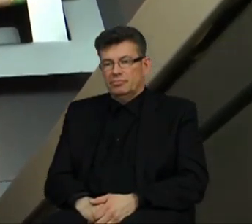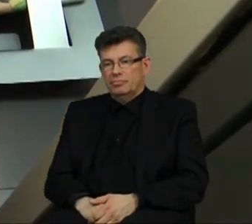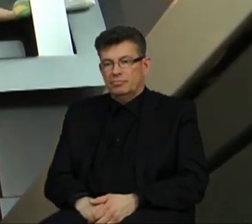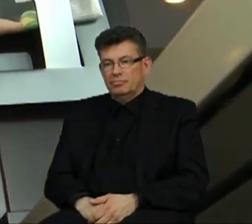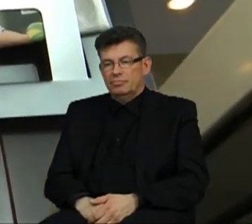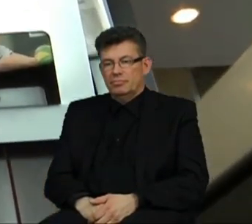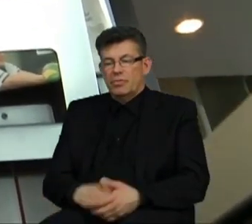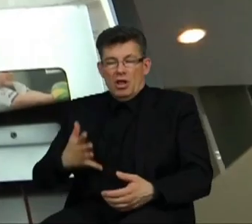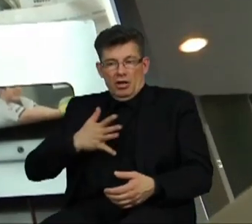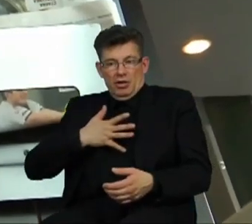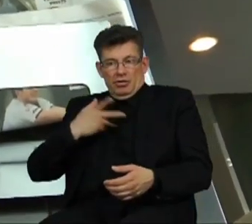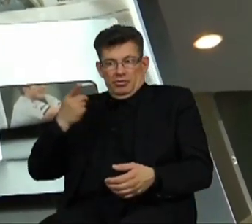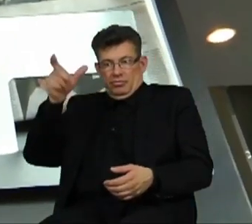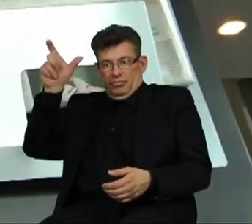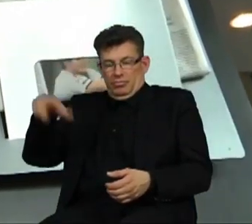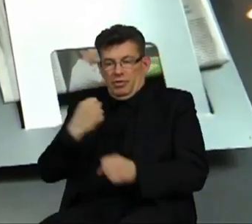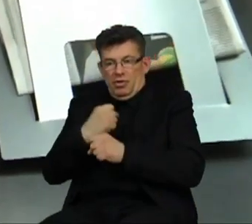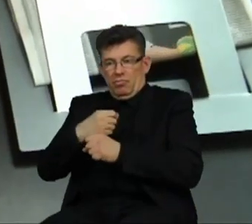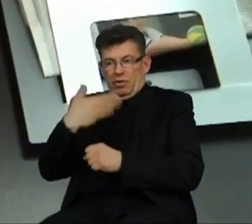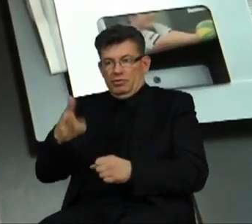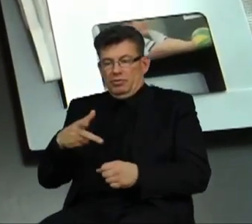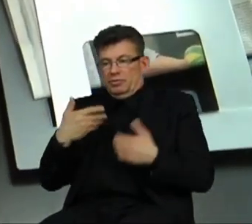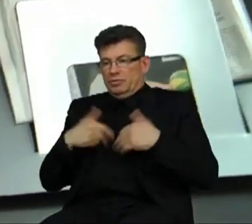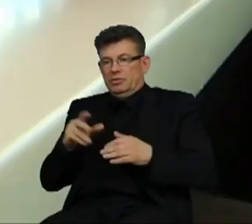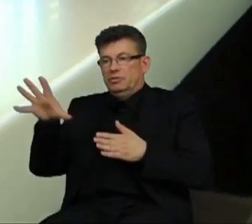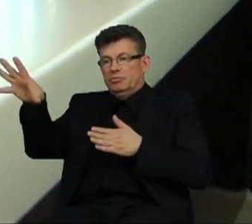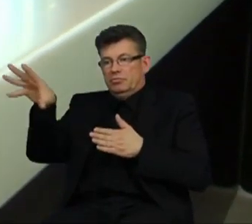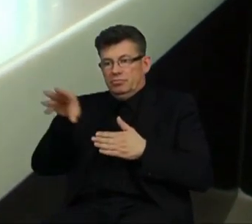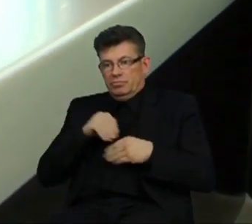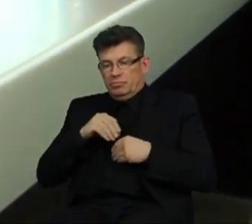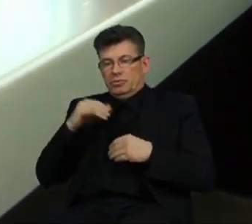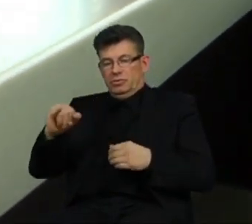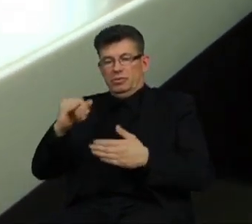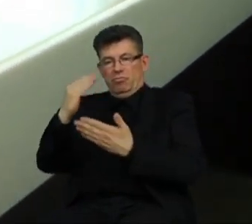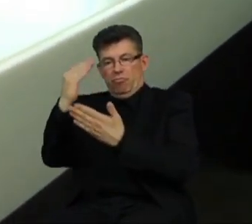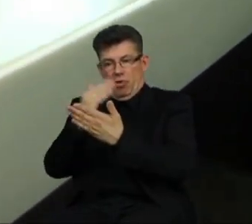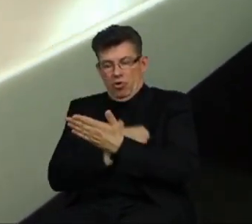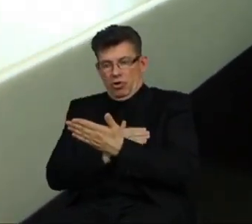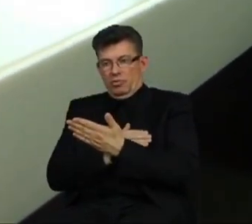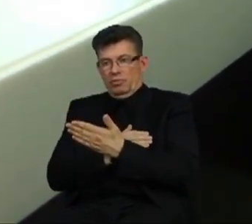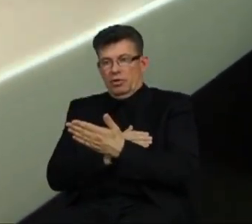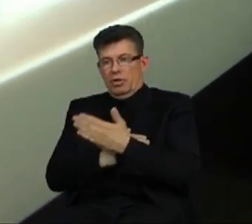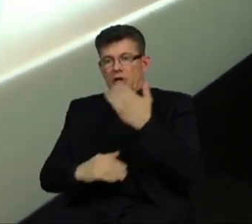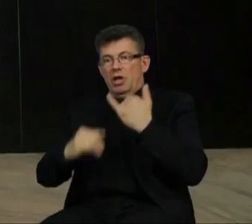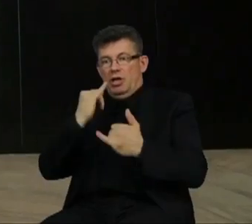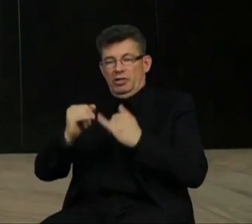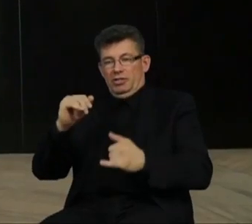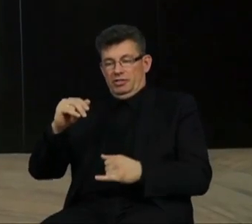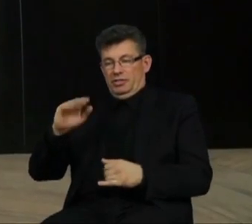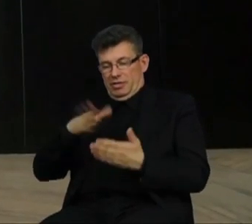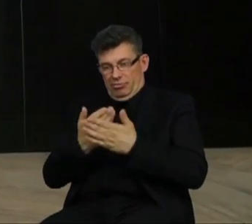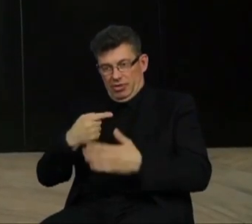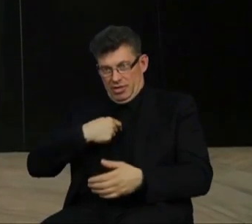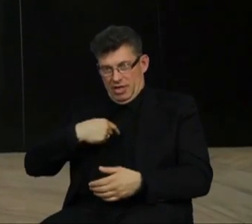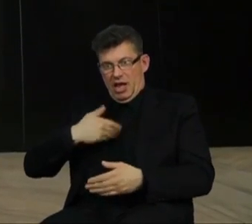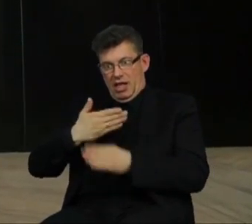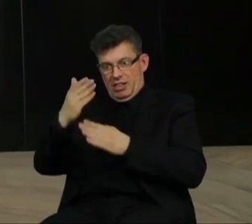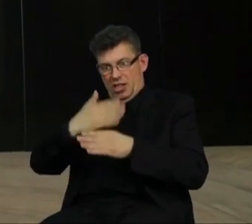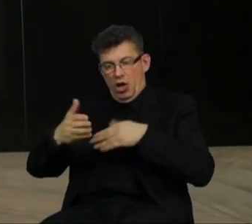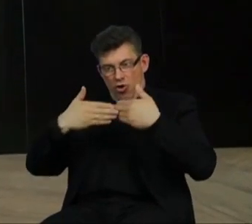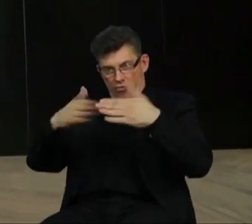Dziwię się pracodawcom, że nie robią tego częściej, nie zatrudniają, nie współpracują z tymi programami. Jeżeli ja kiedykolwiek otworzę własną firmę, to na